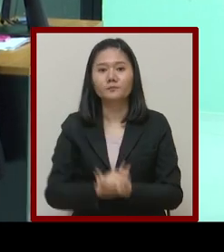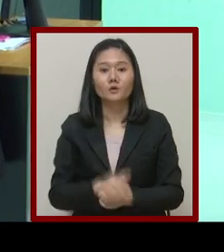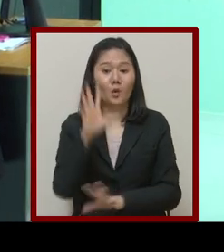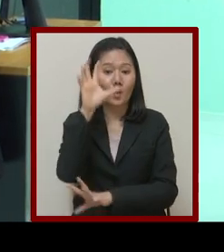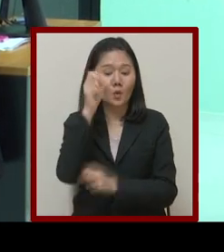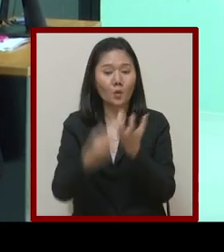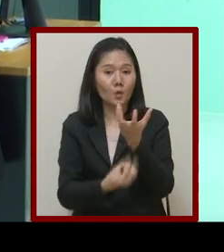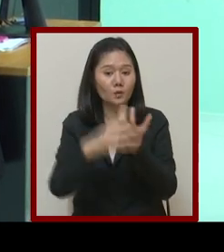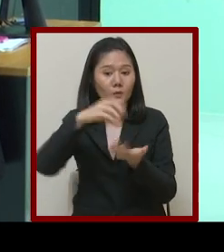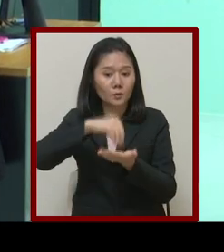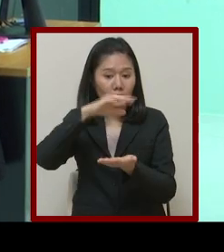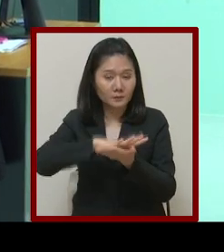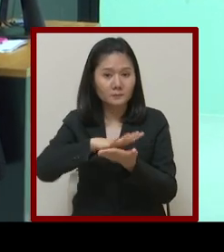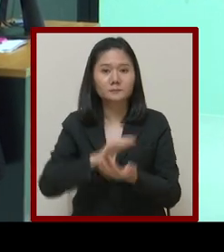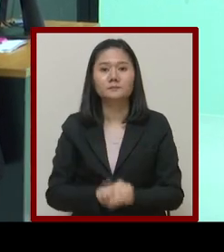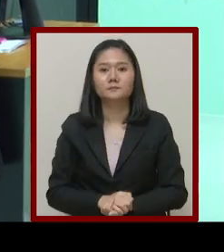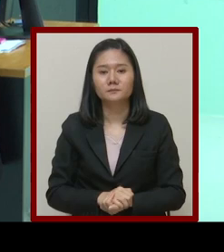กุ้งนึ่งกระเทียมโทนค่ะ